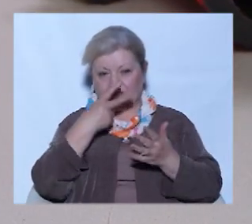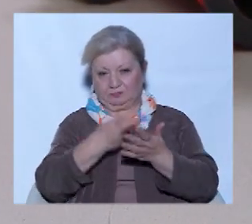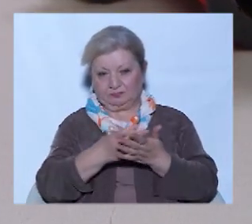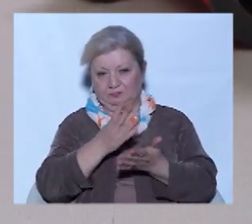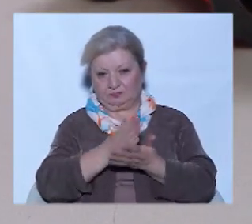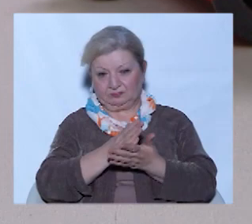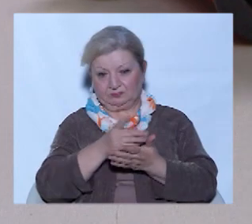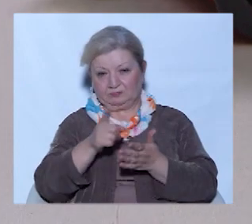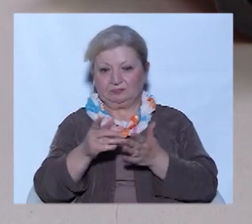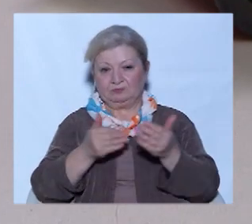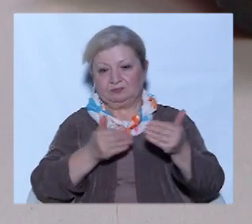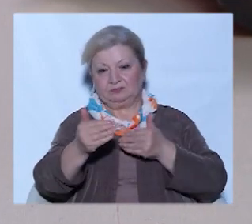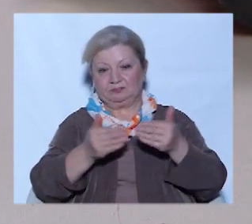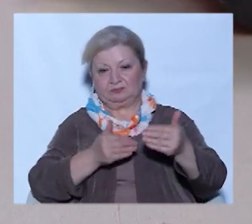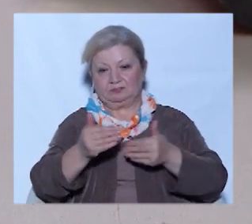თუ ამჩნევთ,